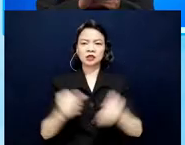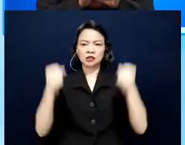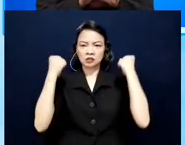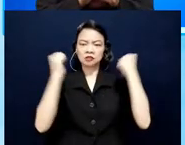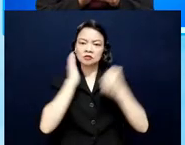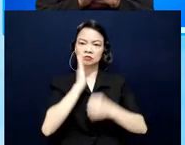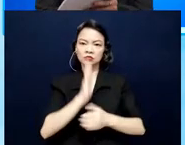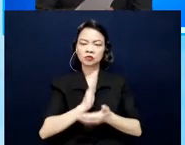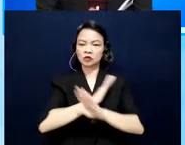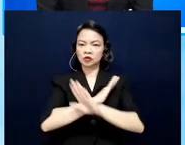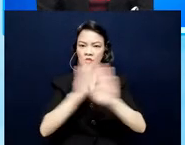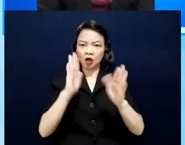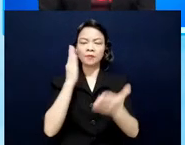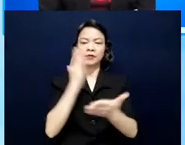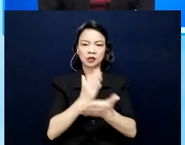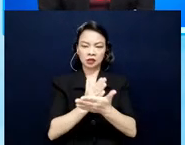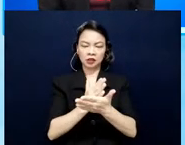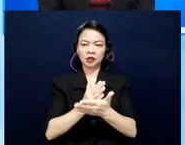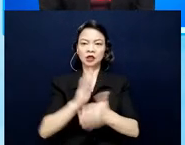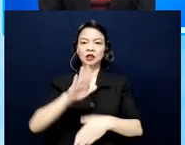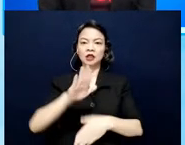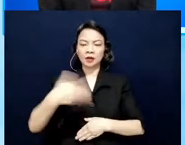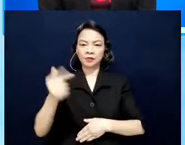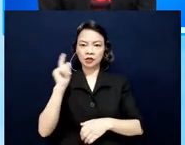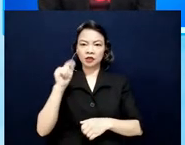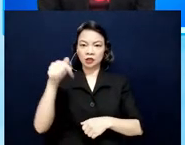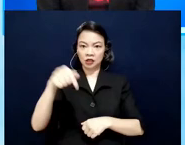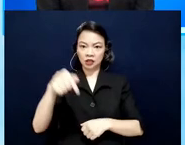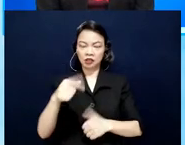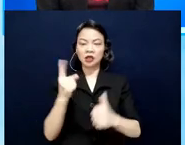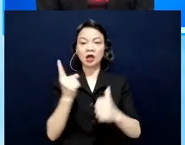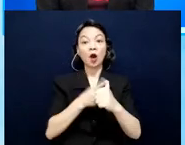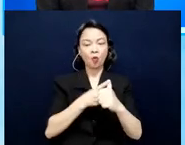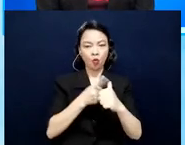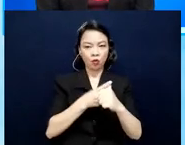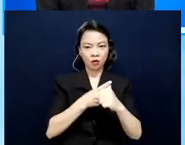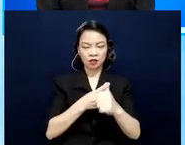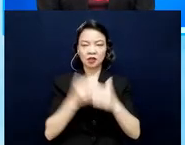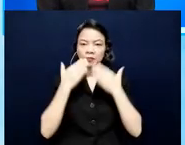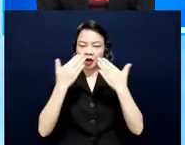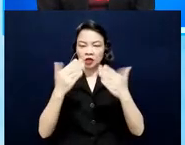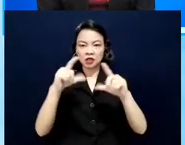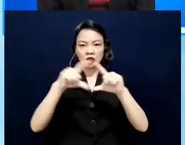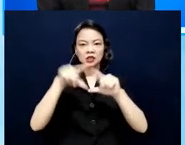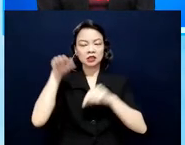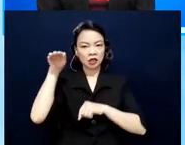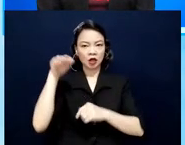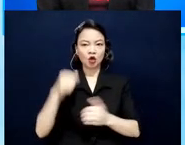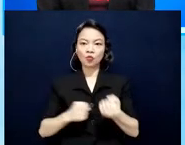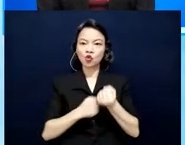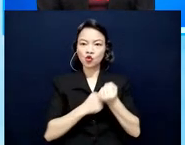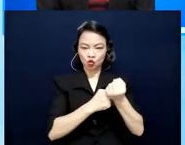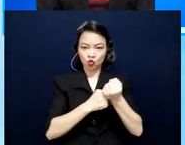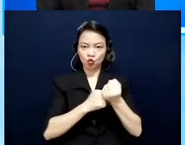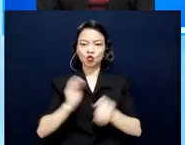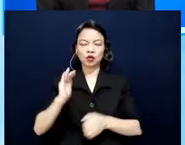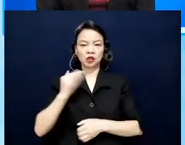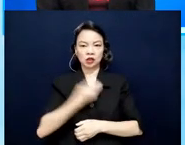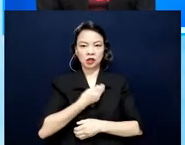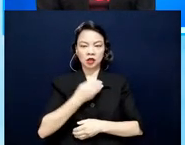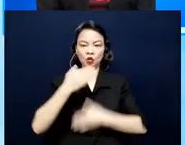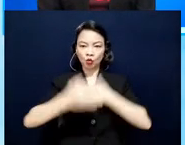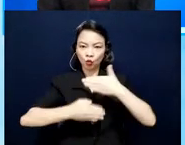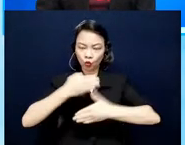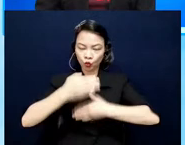Tapi ini adalah awalan. Jadi terima kasih kembali untuk AstraZeneca yang sudah mendukung kita untuk terus mengawali ini